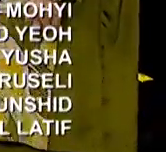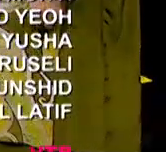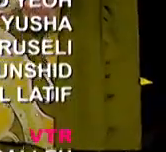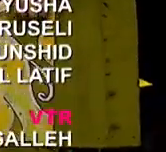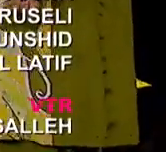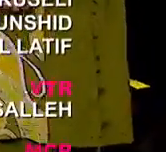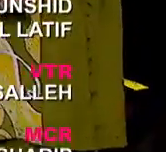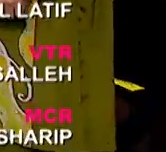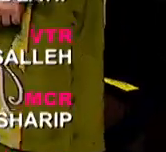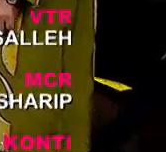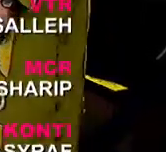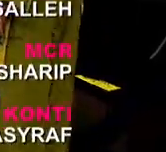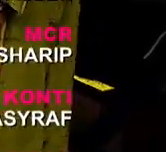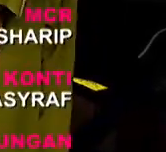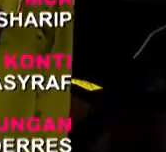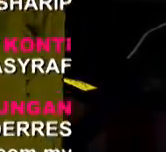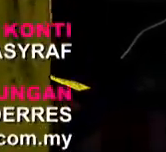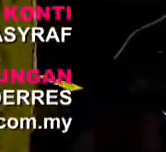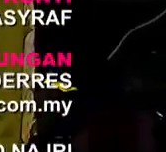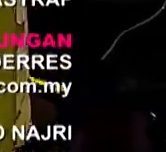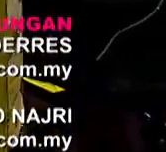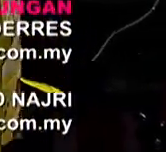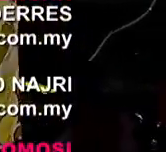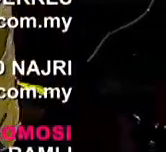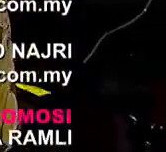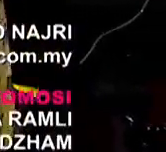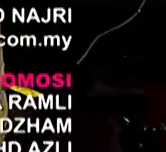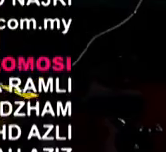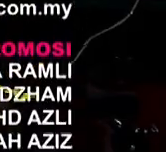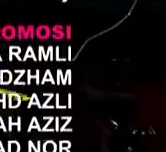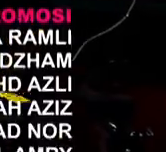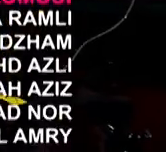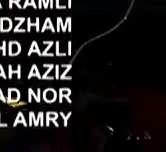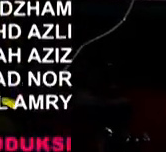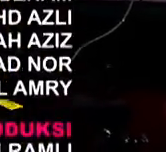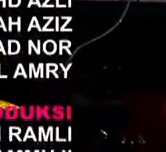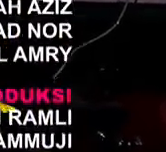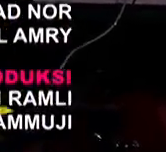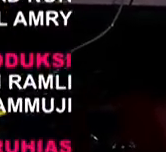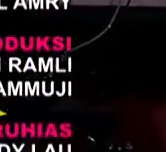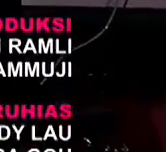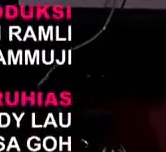di dalam gembira di akhirat sana